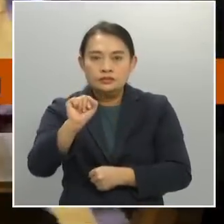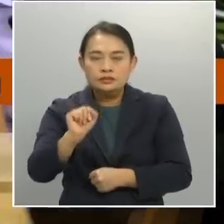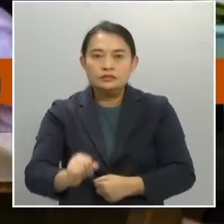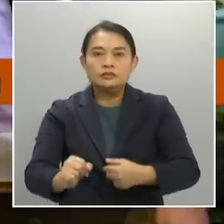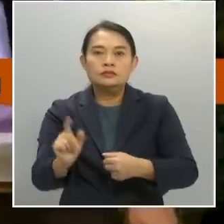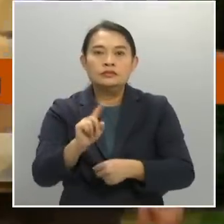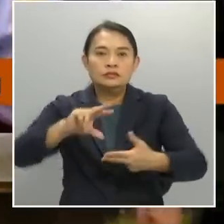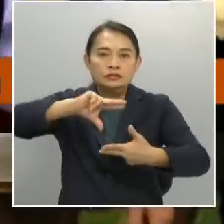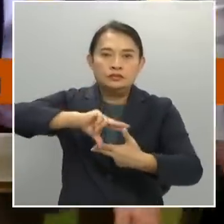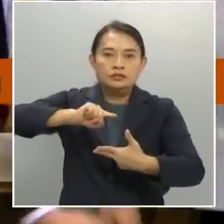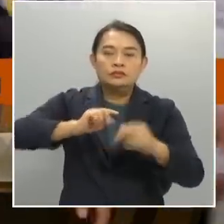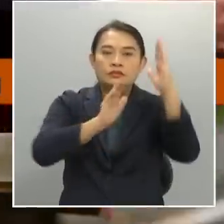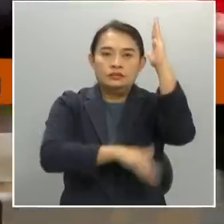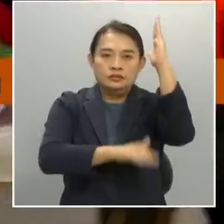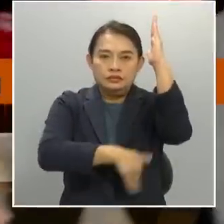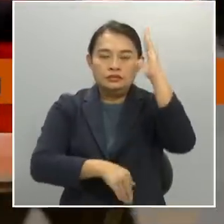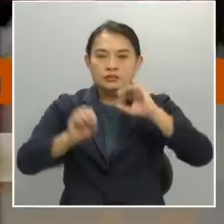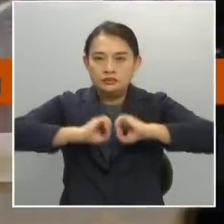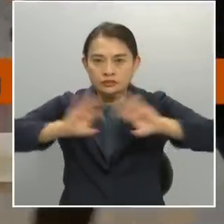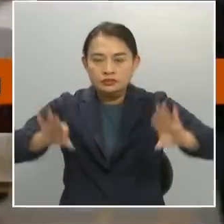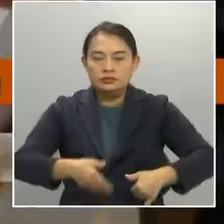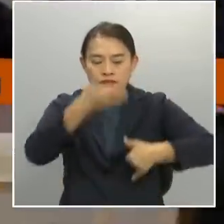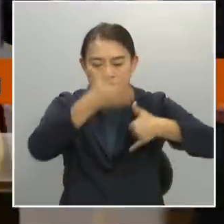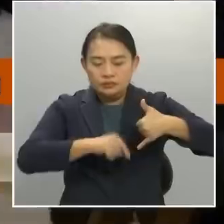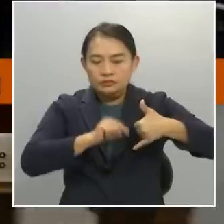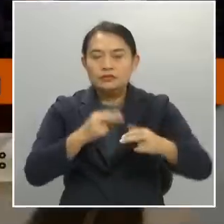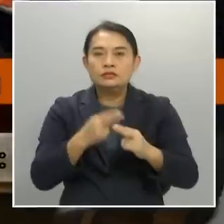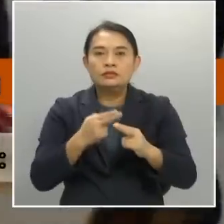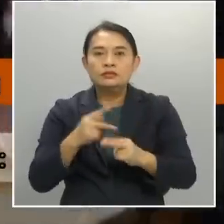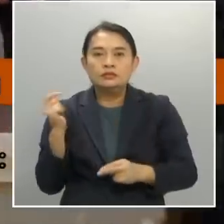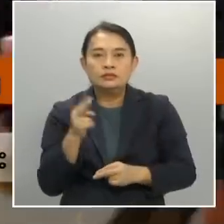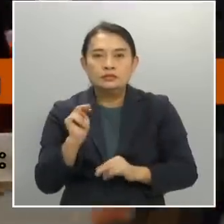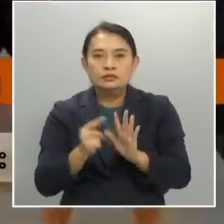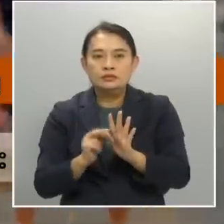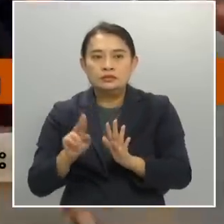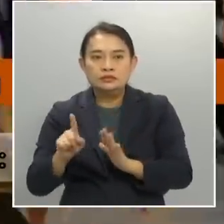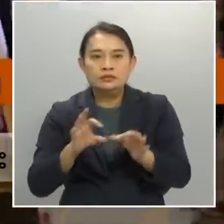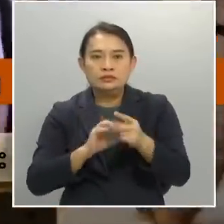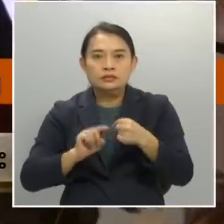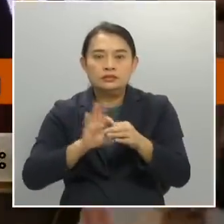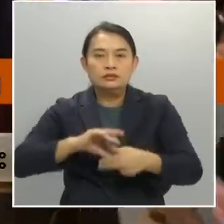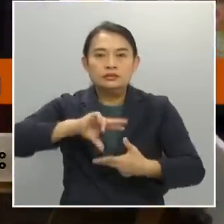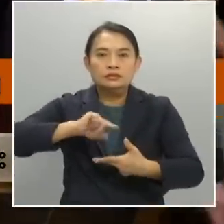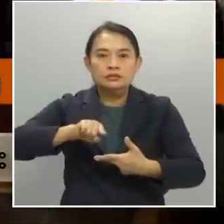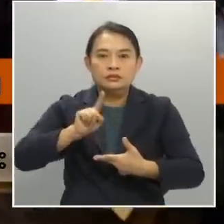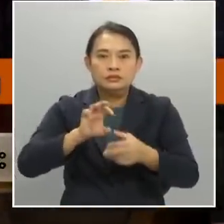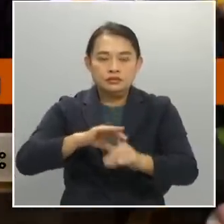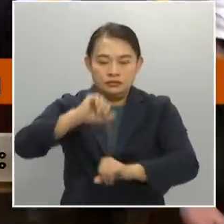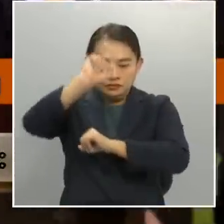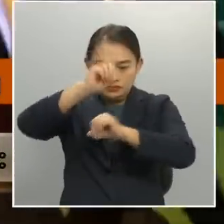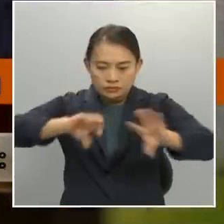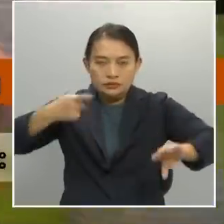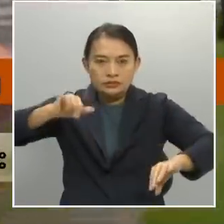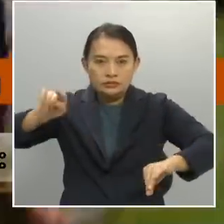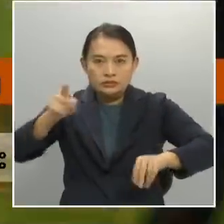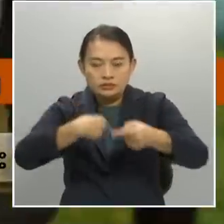ซึ่งชัดเจนนะนำโดยคุณธนากรบำรุงชนะรวบรวมส.สใต้ของพลังประชารัฐประกาศพลเอกประยุทธ์อยู่ไหน